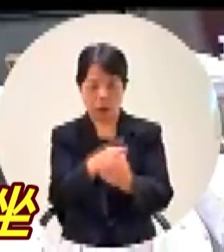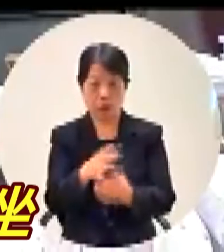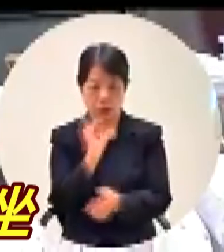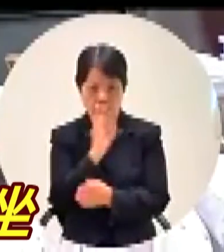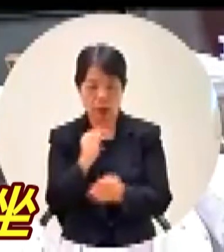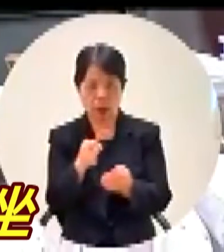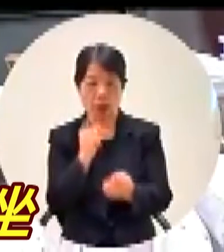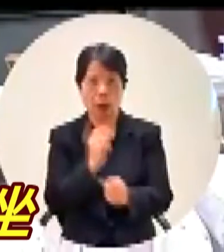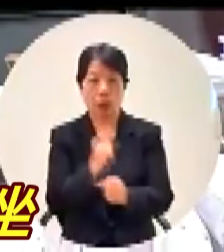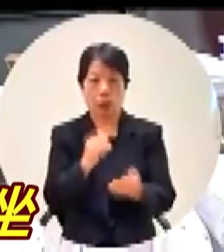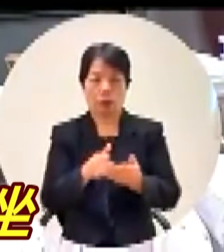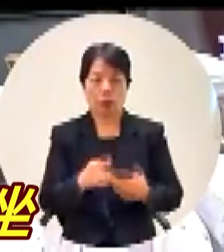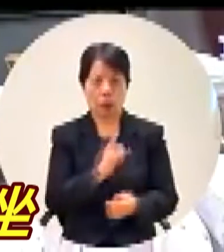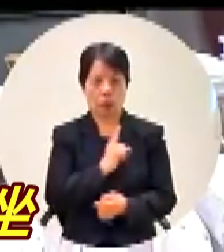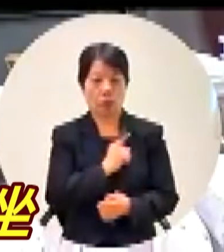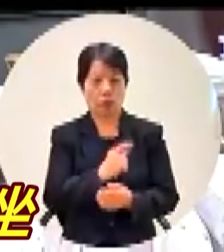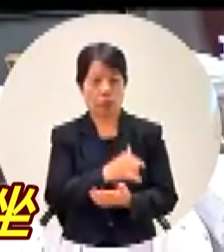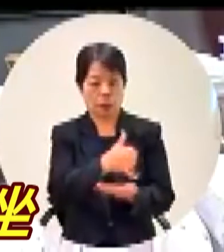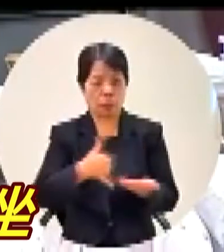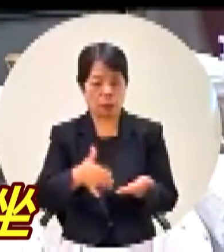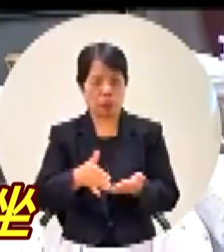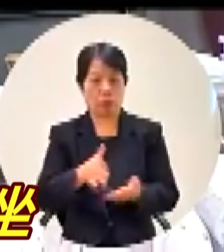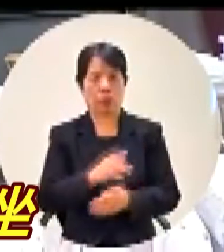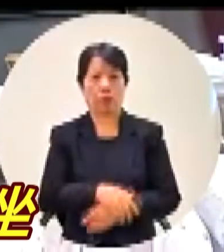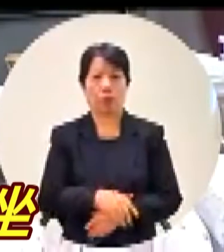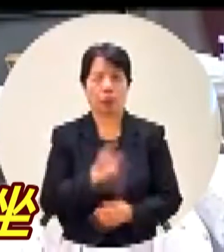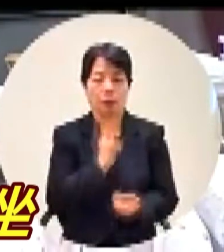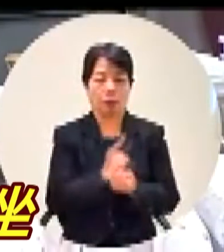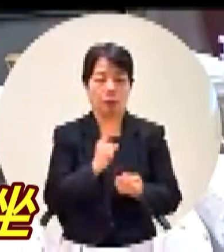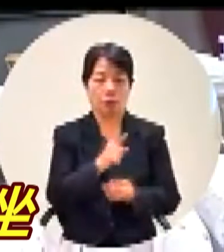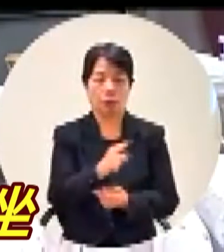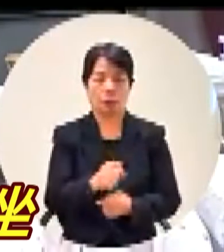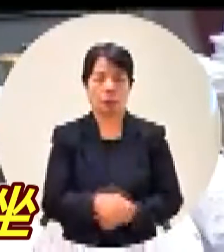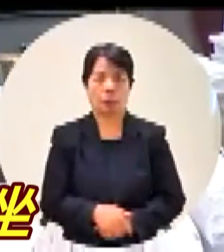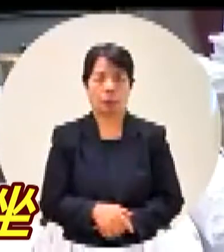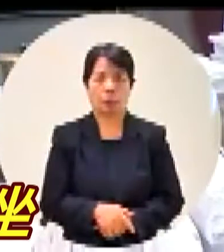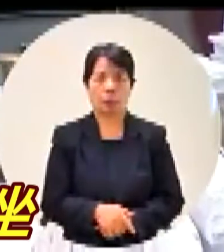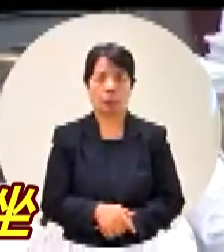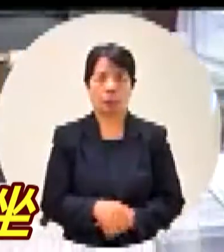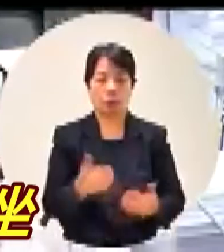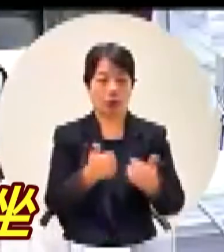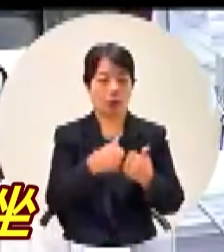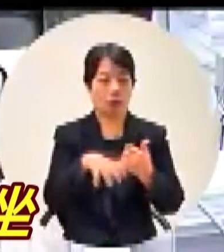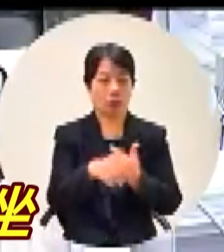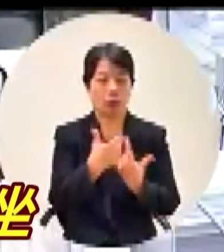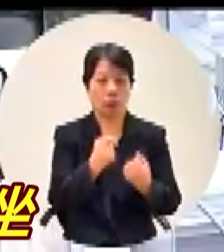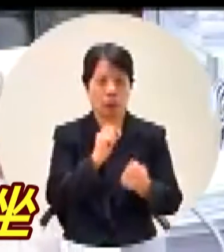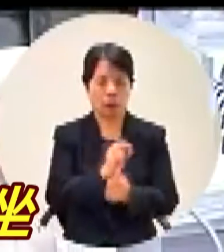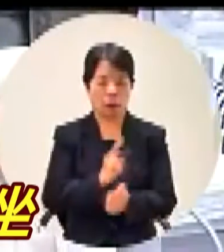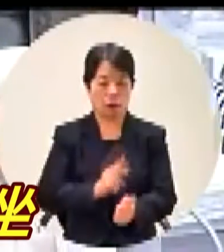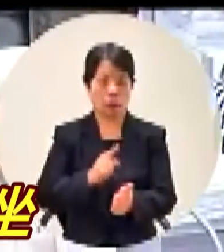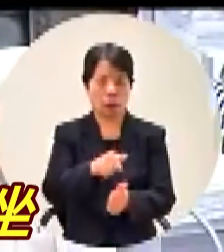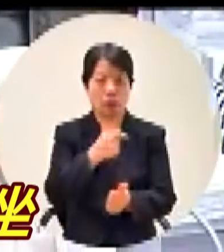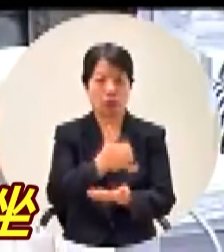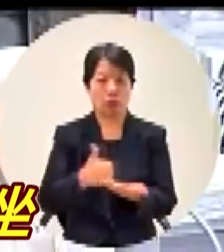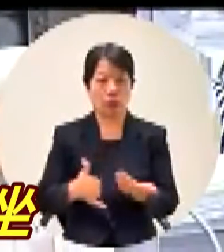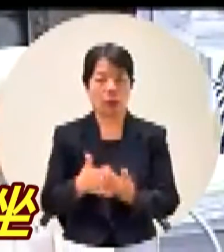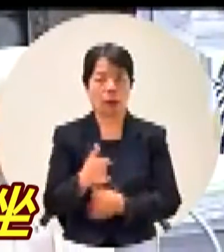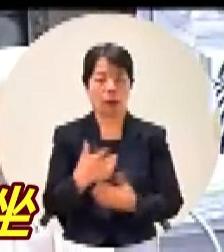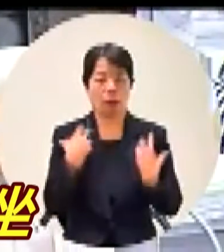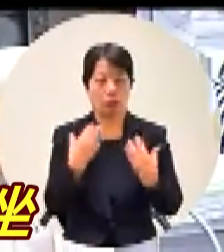几个替死鬼下台，是余文翻版，要求他下台负